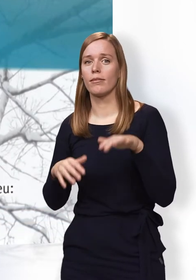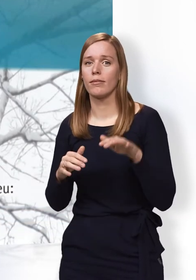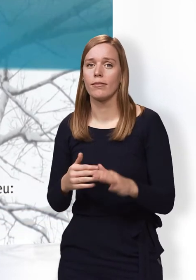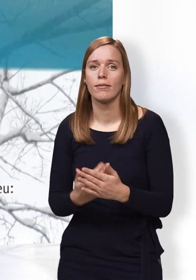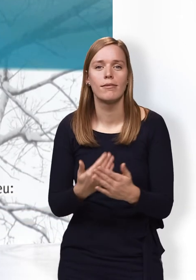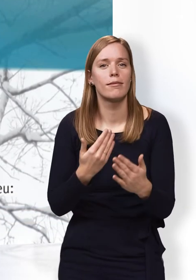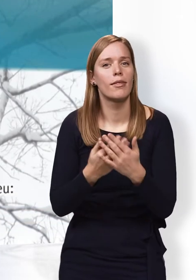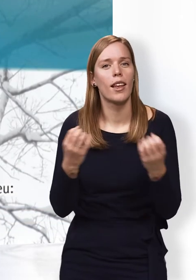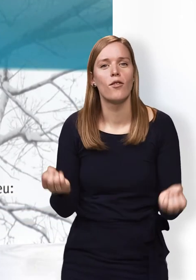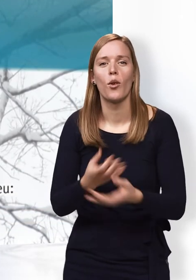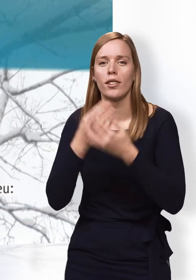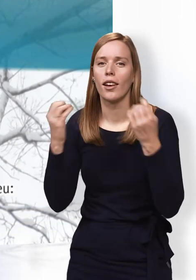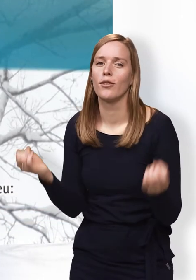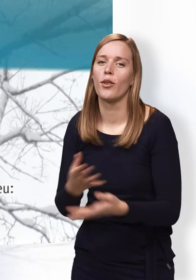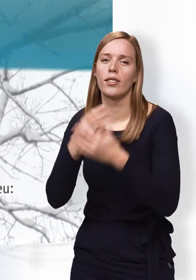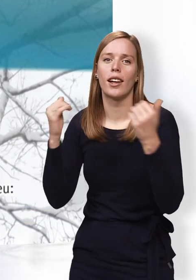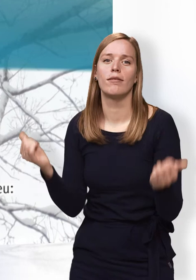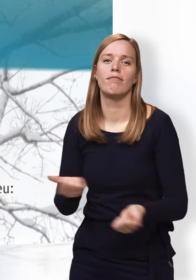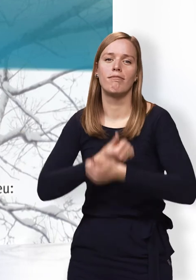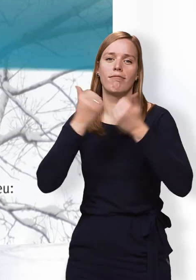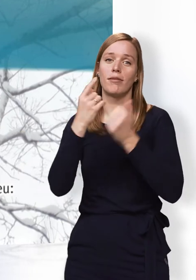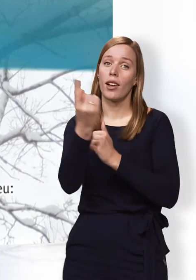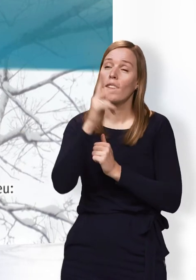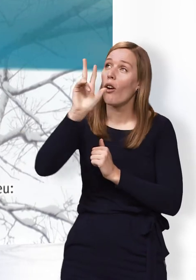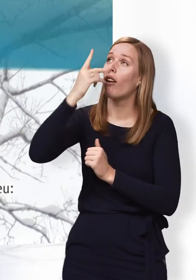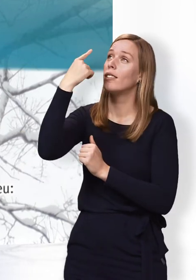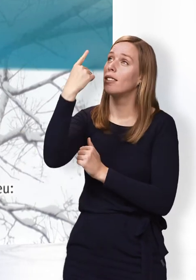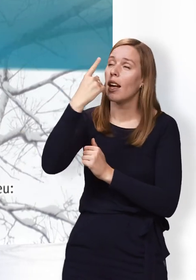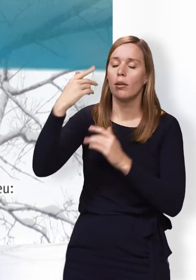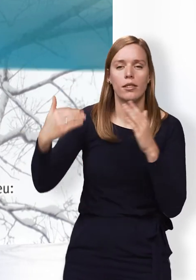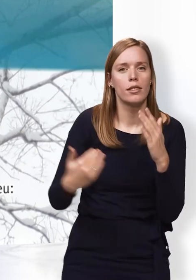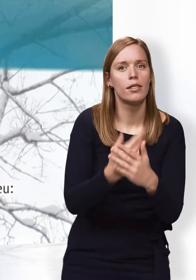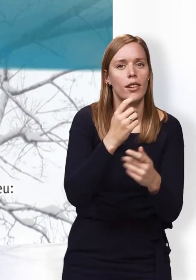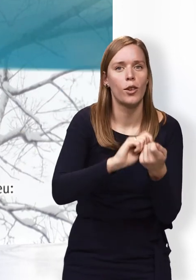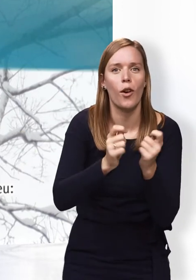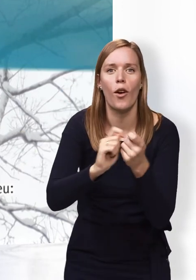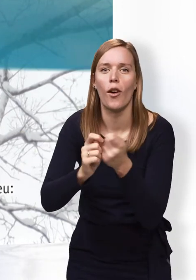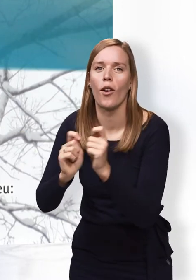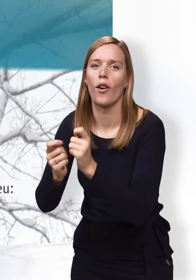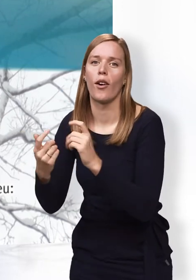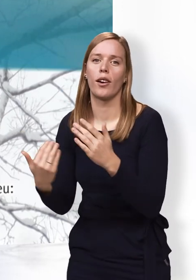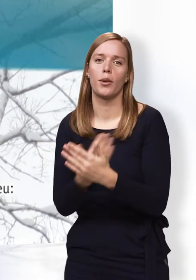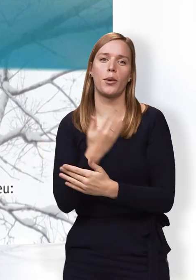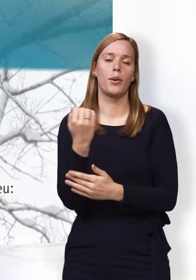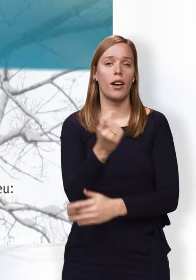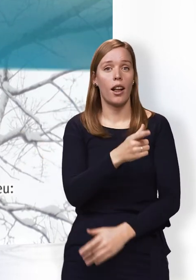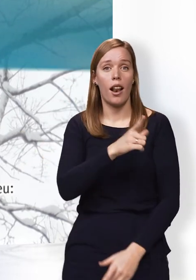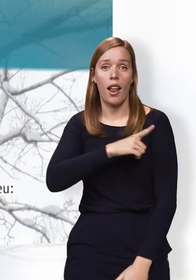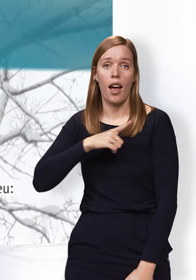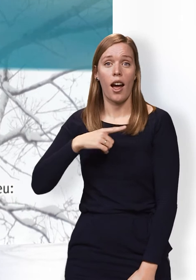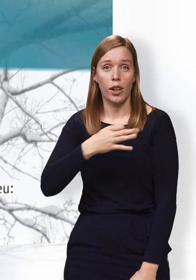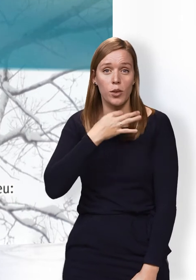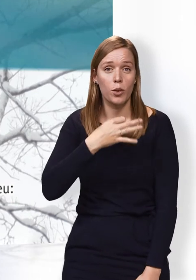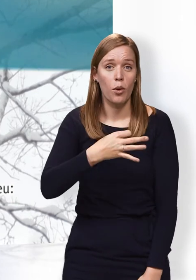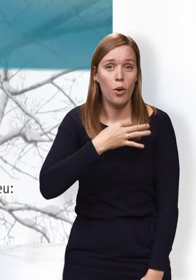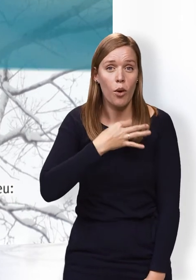Das ist das Wunder, Wunderbare, unser Gott macht alles neu. Und wer so lang